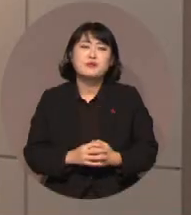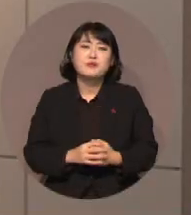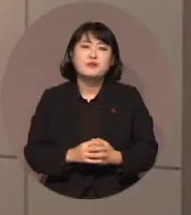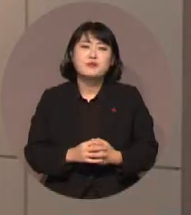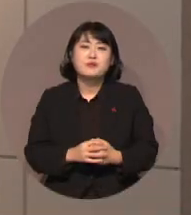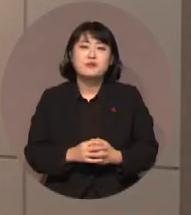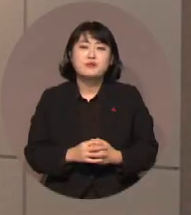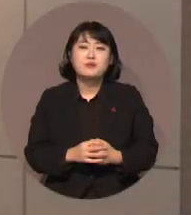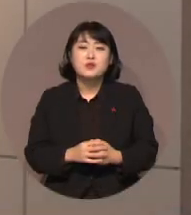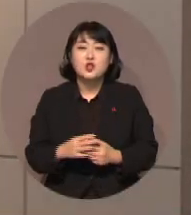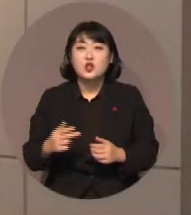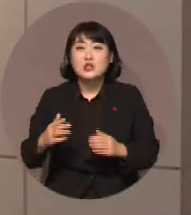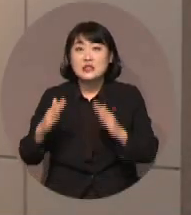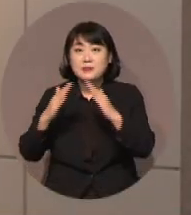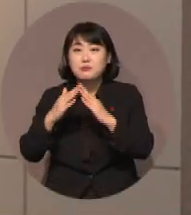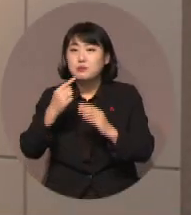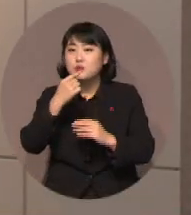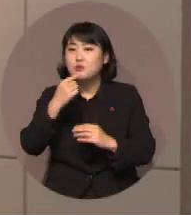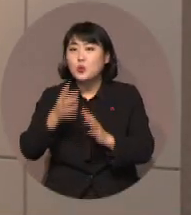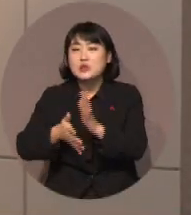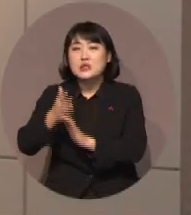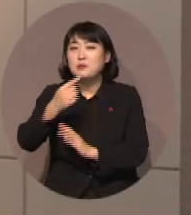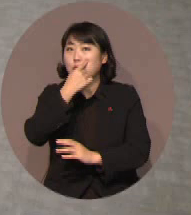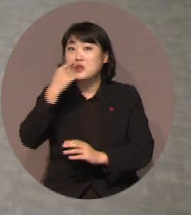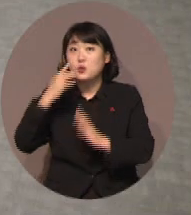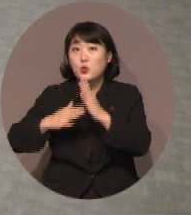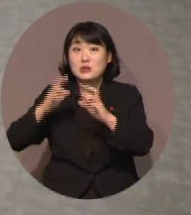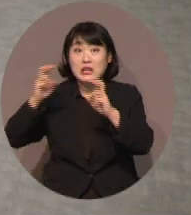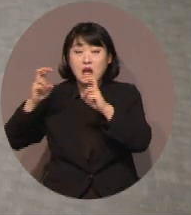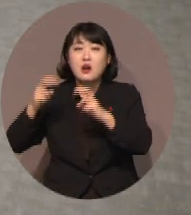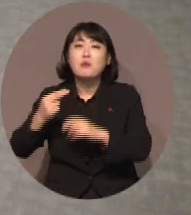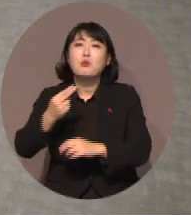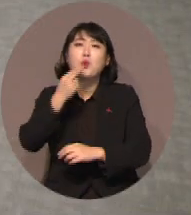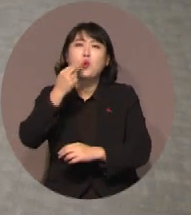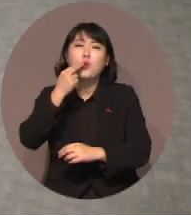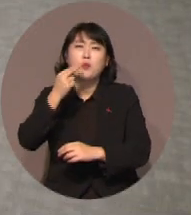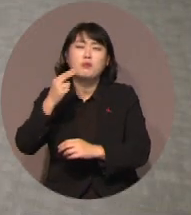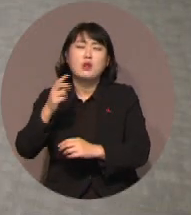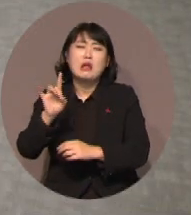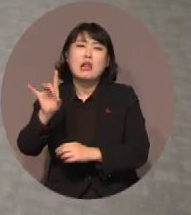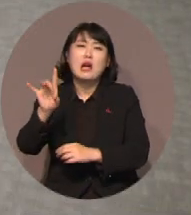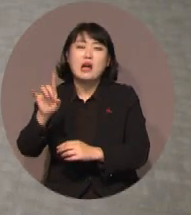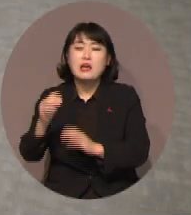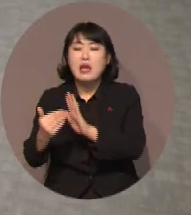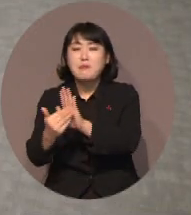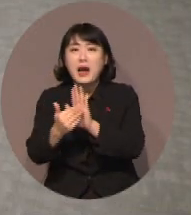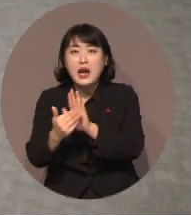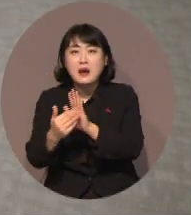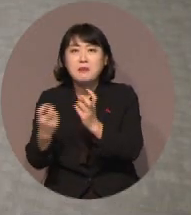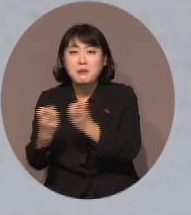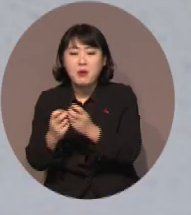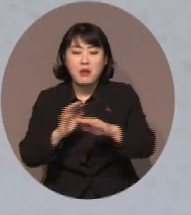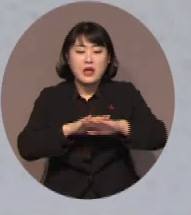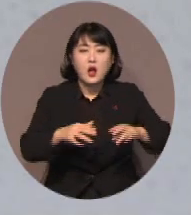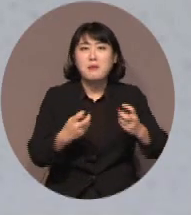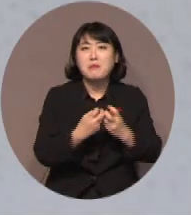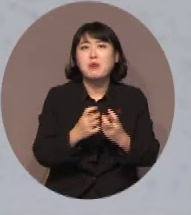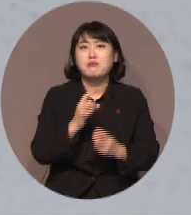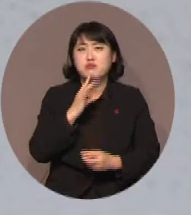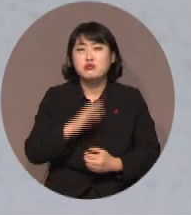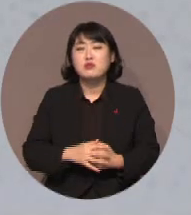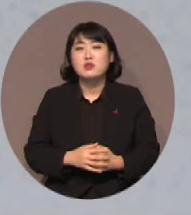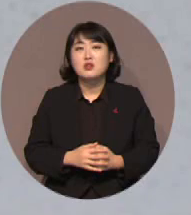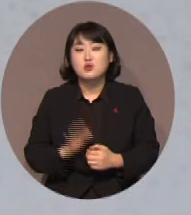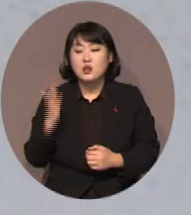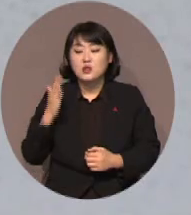주택도시 보증공사의 전세 보증 보험이 보험금 문제에 거의 유일한 예방과 해결책이지만 최근